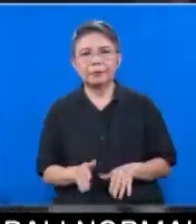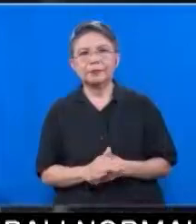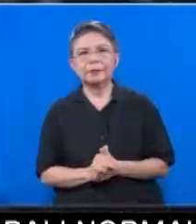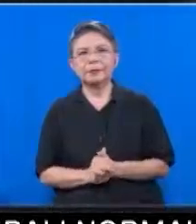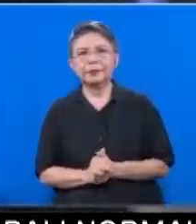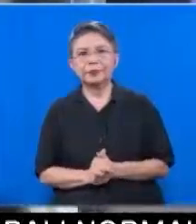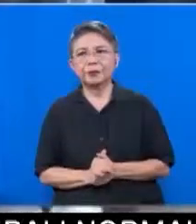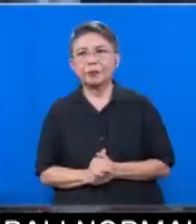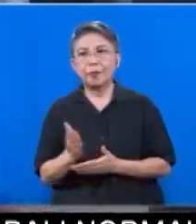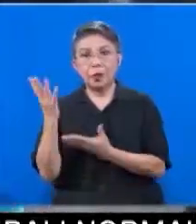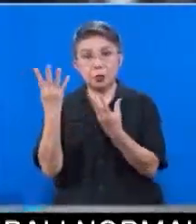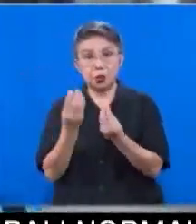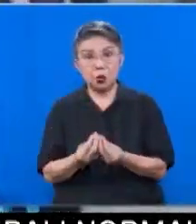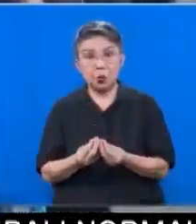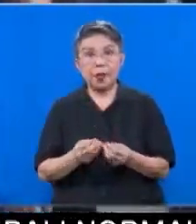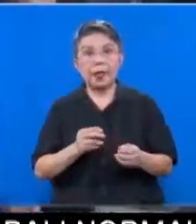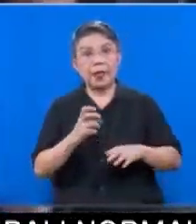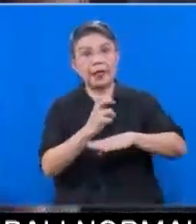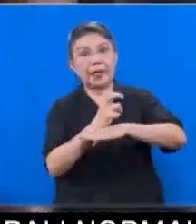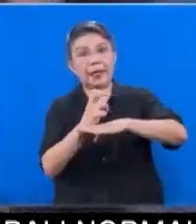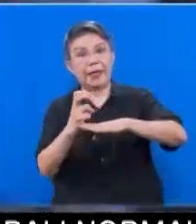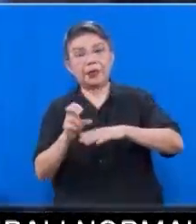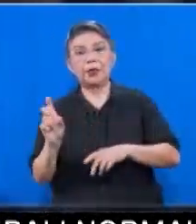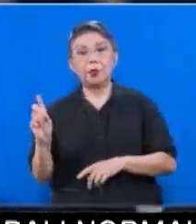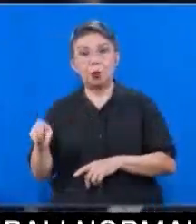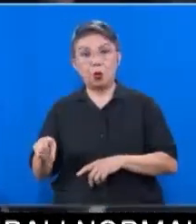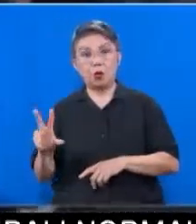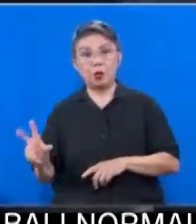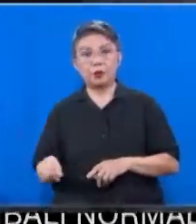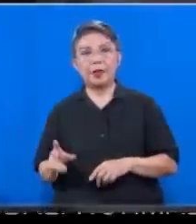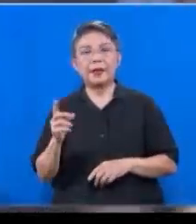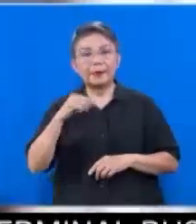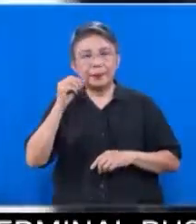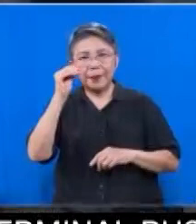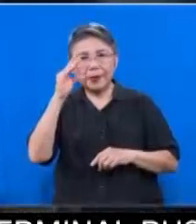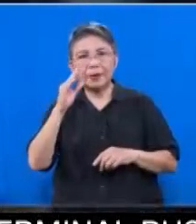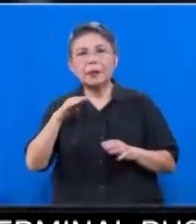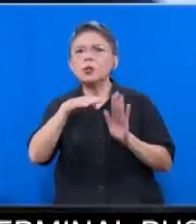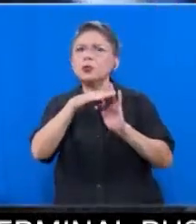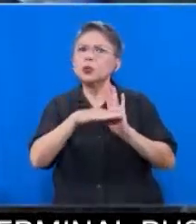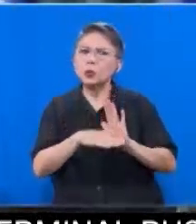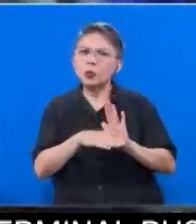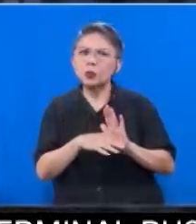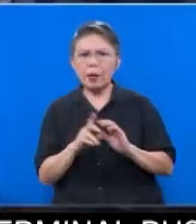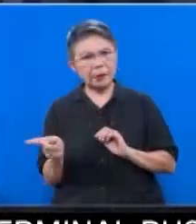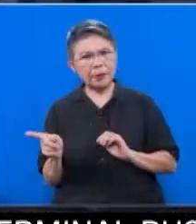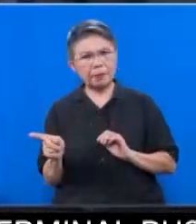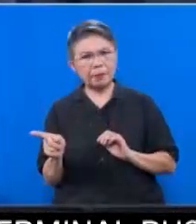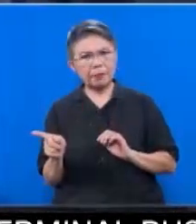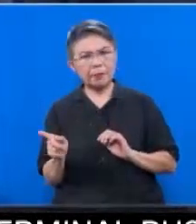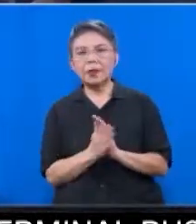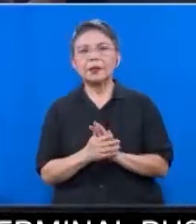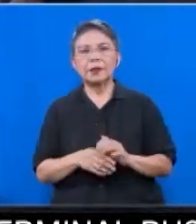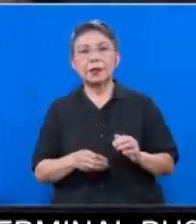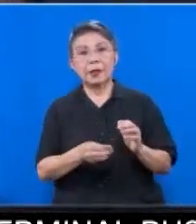sementara itu jumlah penumpang KRL di stasiun Bogor Jawa Barat Senin pagi justru Mengalami penurunan ia bahkan